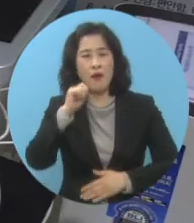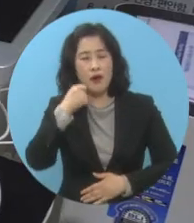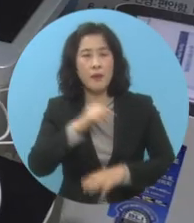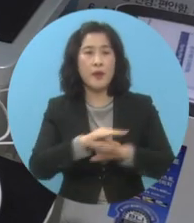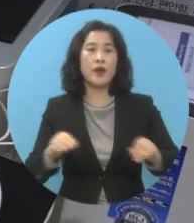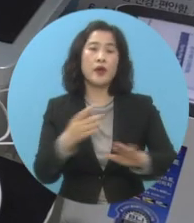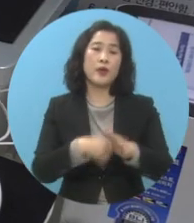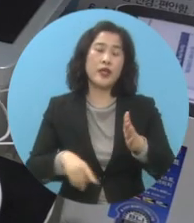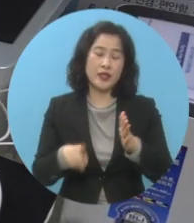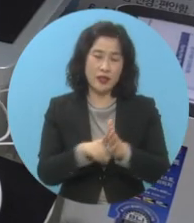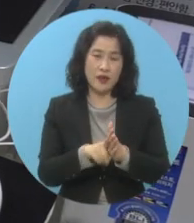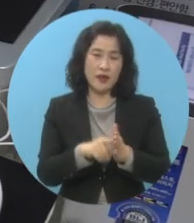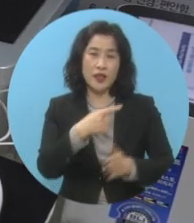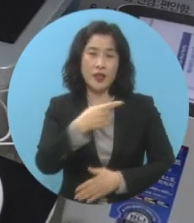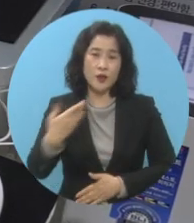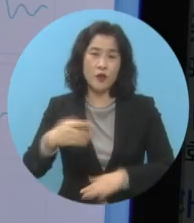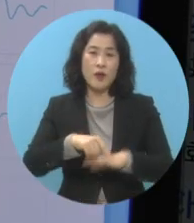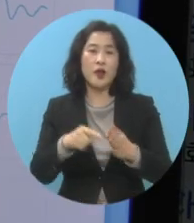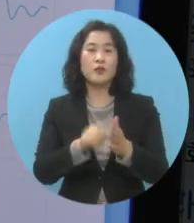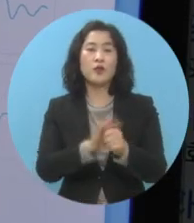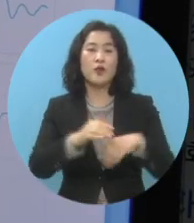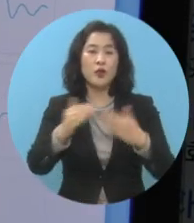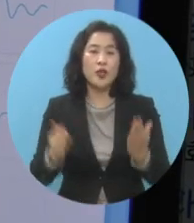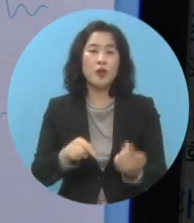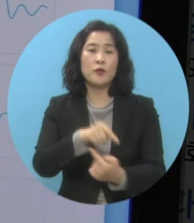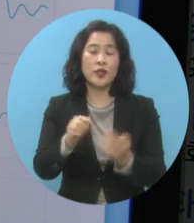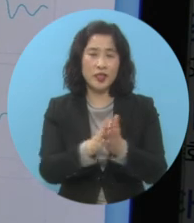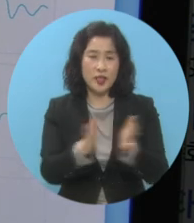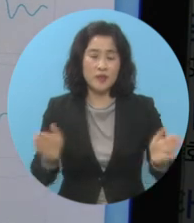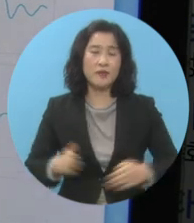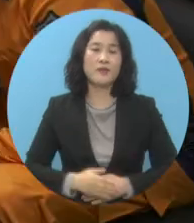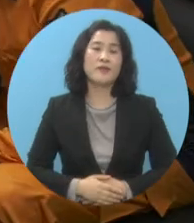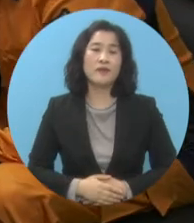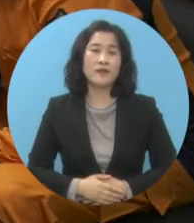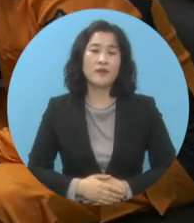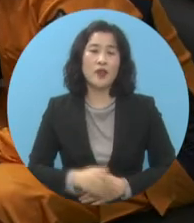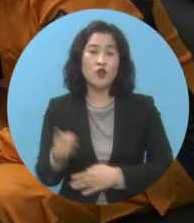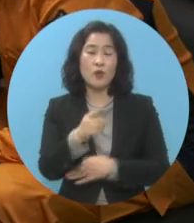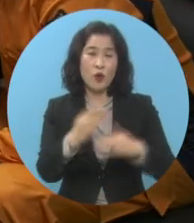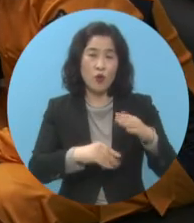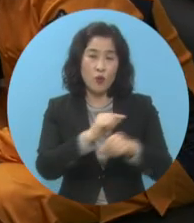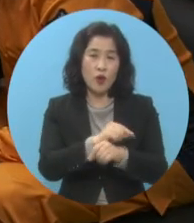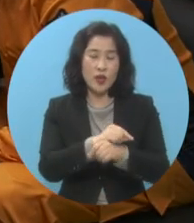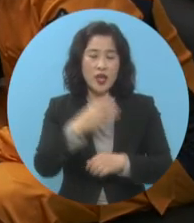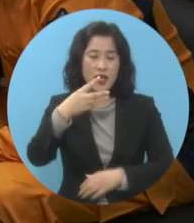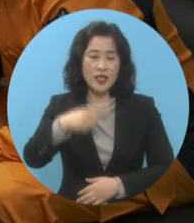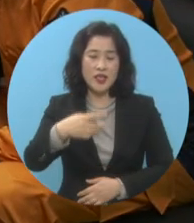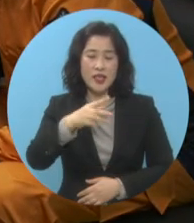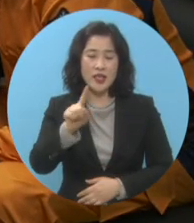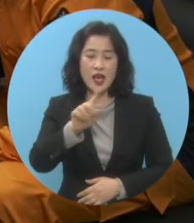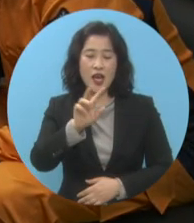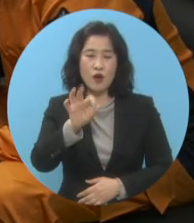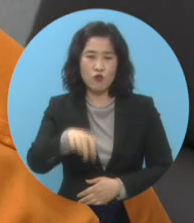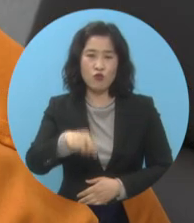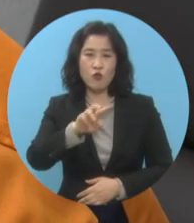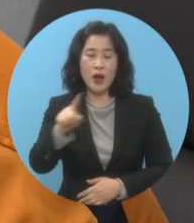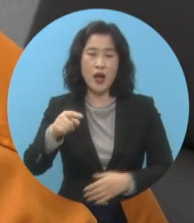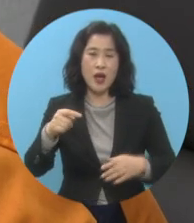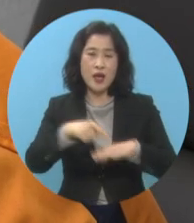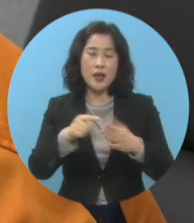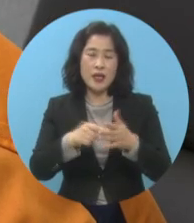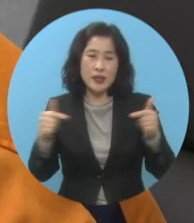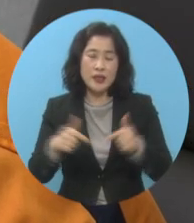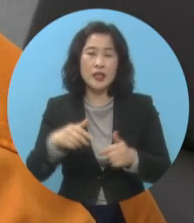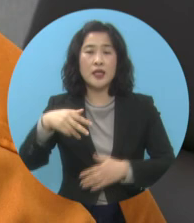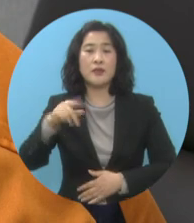어려움을 해결하기 위해 119 심리지원단을 운영합니다. 소방공무원의 트라우마 심리치료 상담사가